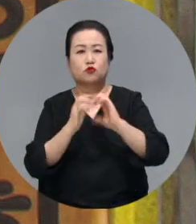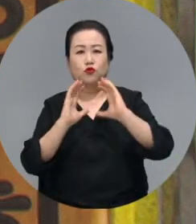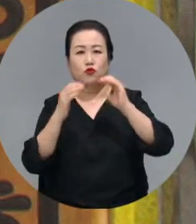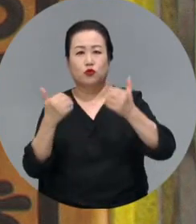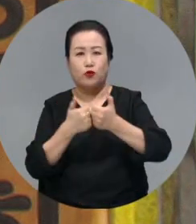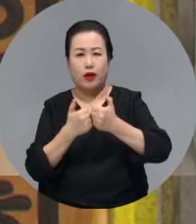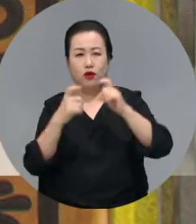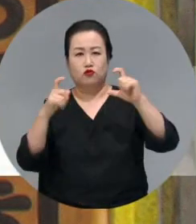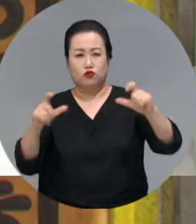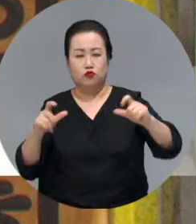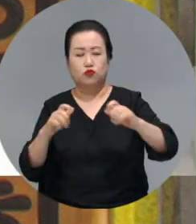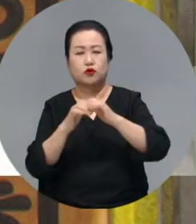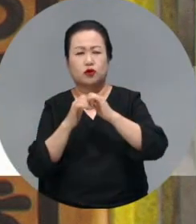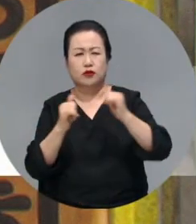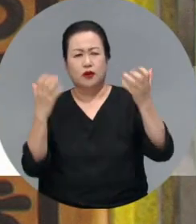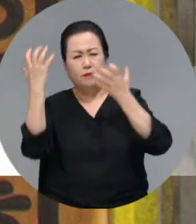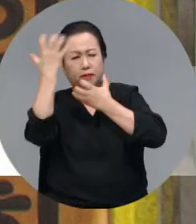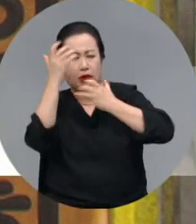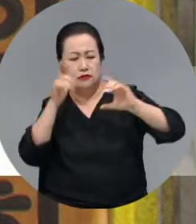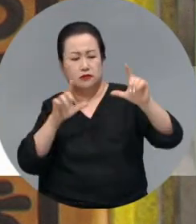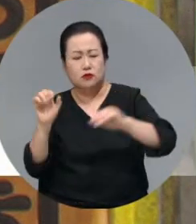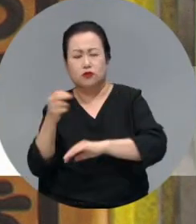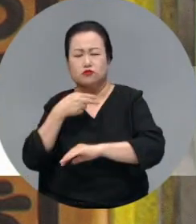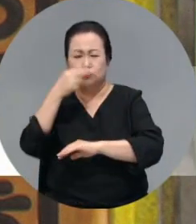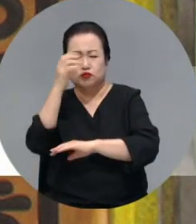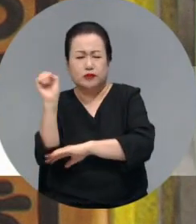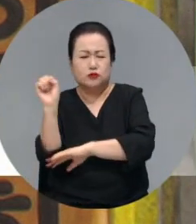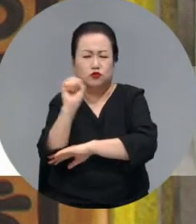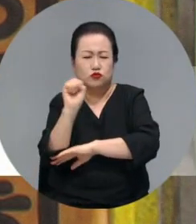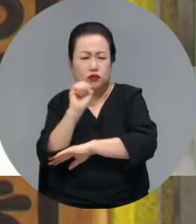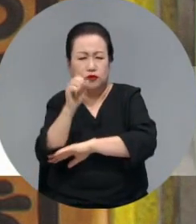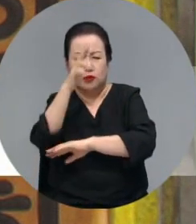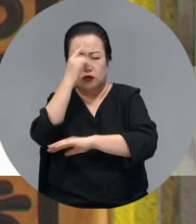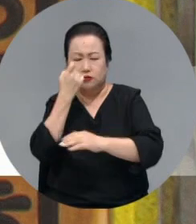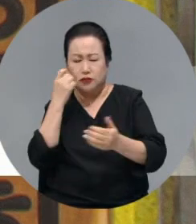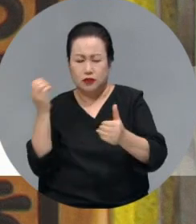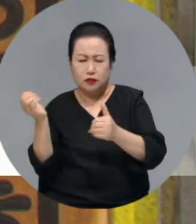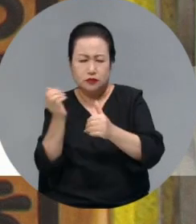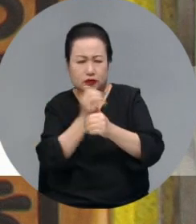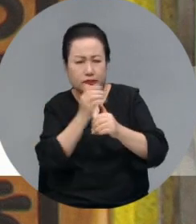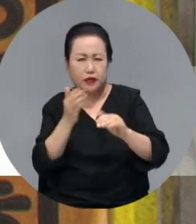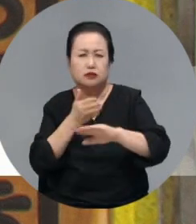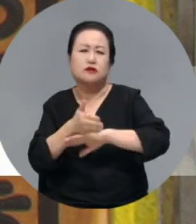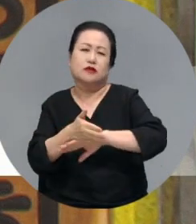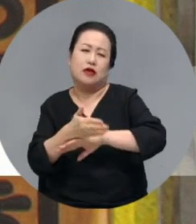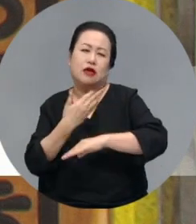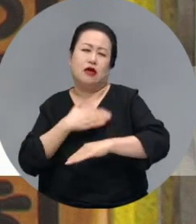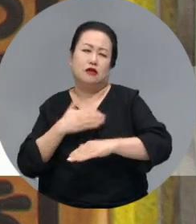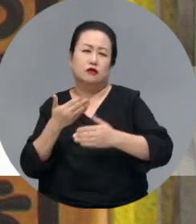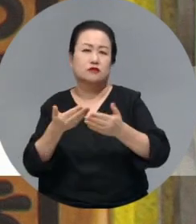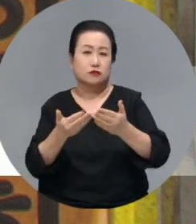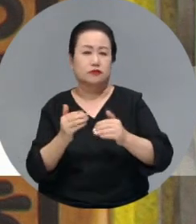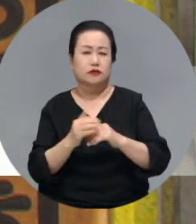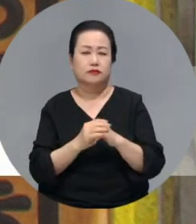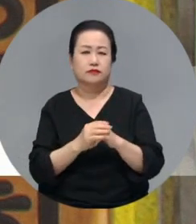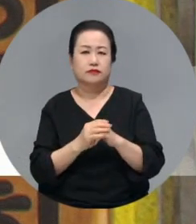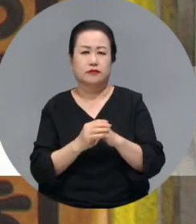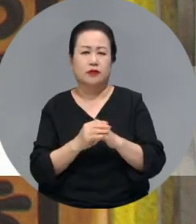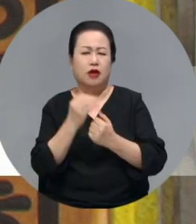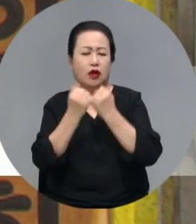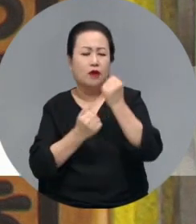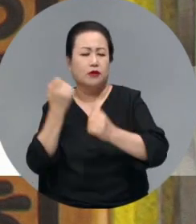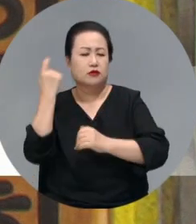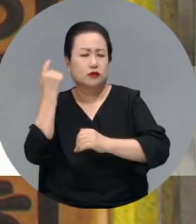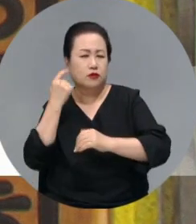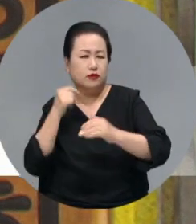북구의회 소속 구의원이 만취 상태로 음주운전을 하다 경찰에 적발된 사실이 뒤늦게 알려졌습니다. 해명을